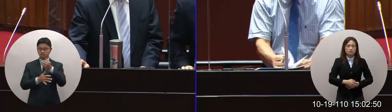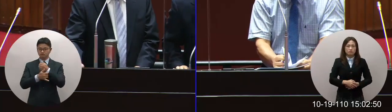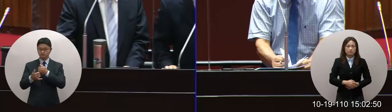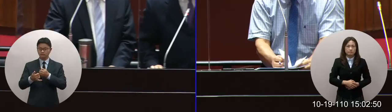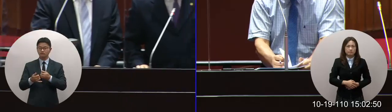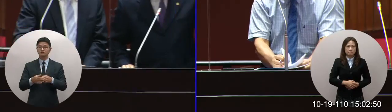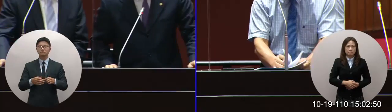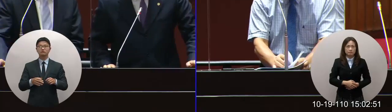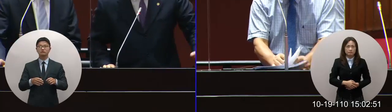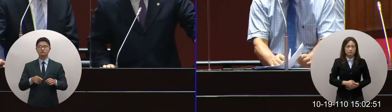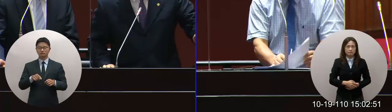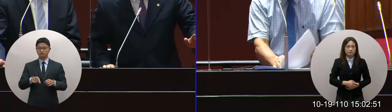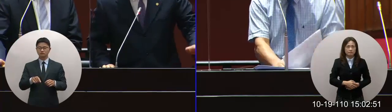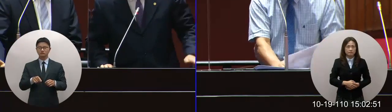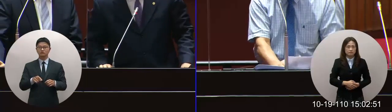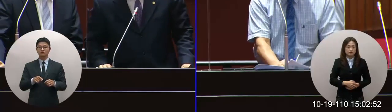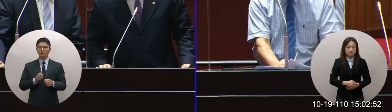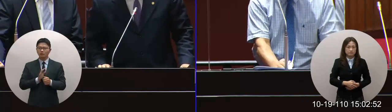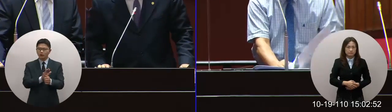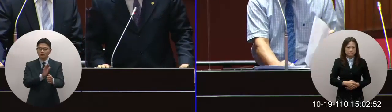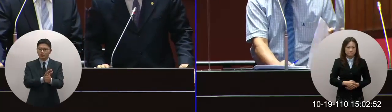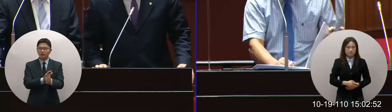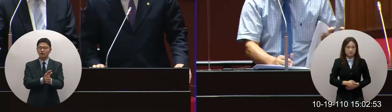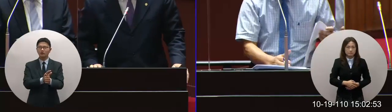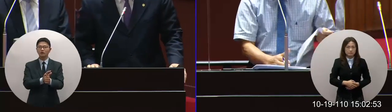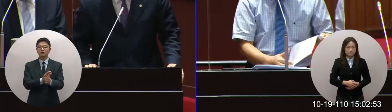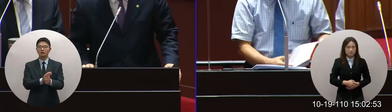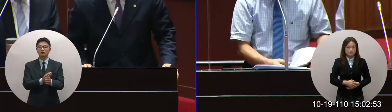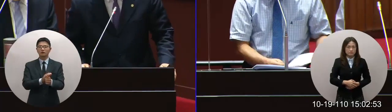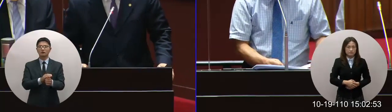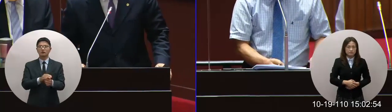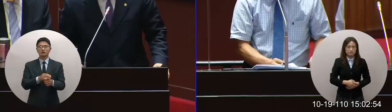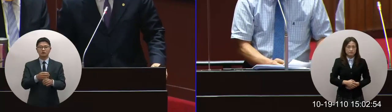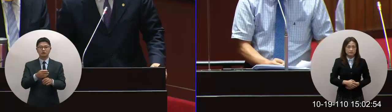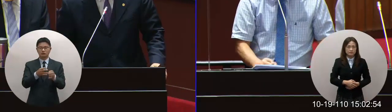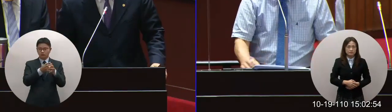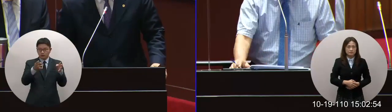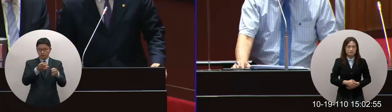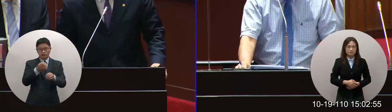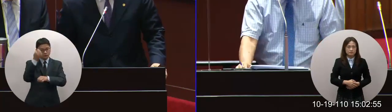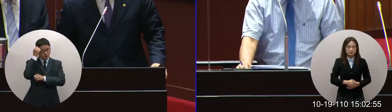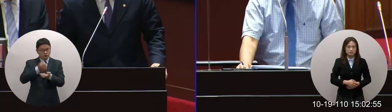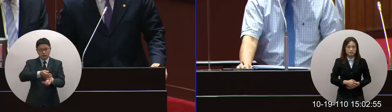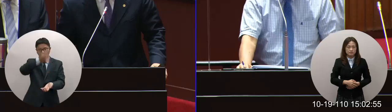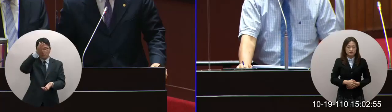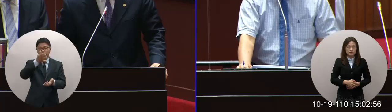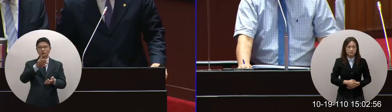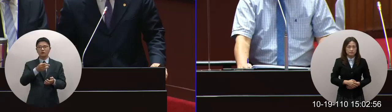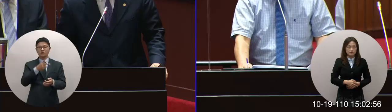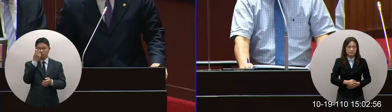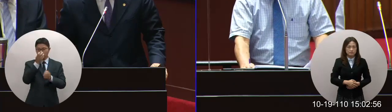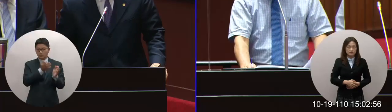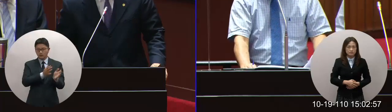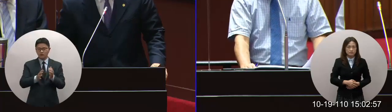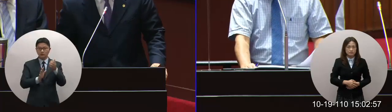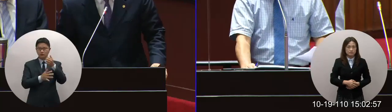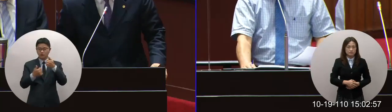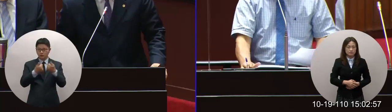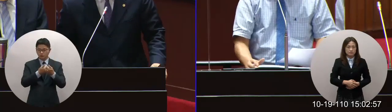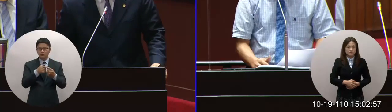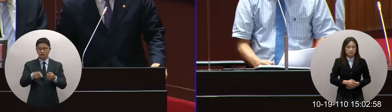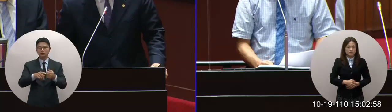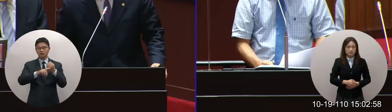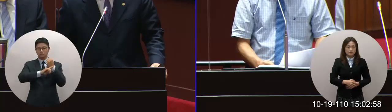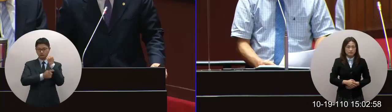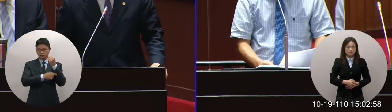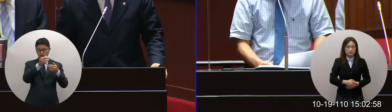为有关辅导这个公益大厦管理条例，就是还没有成立的辅导他们成立，根据我们公益大厦管理条例